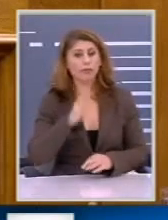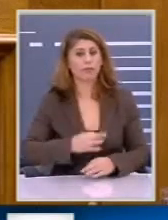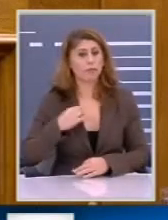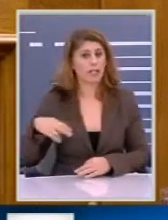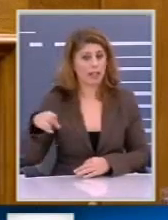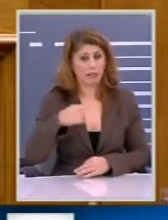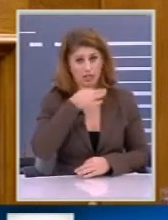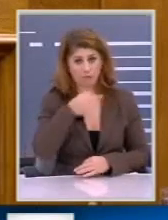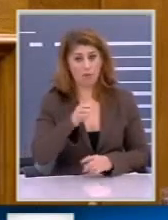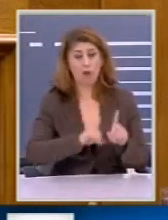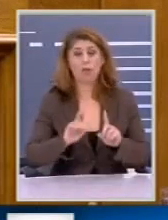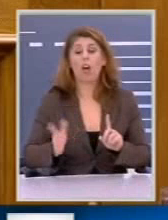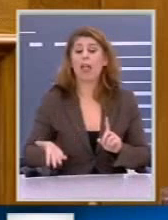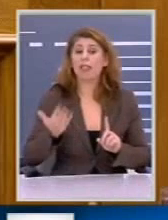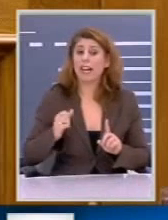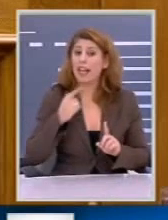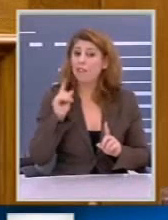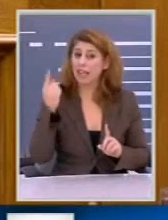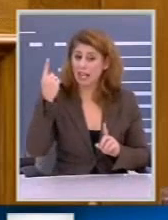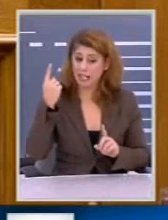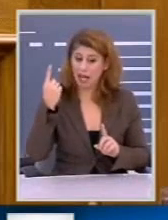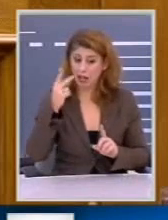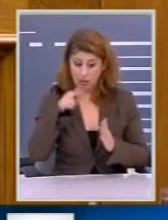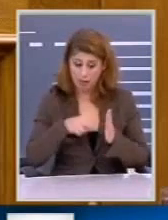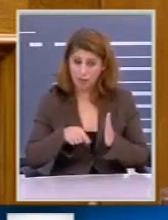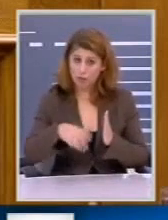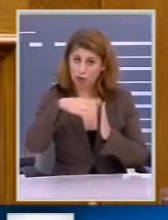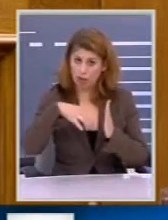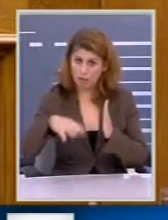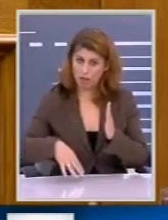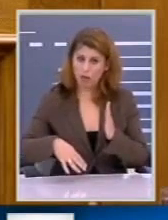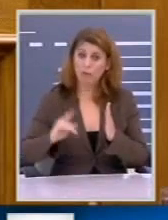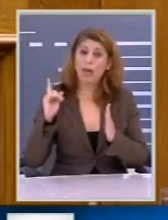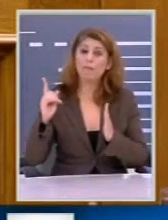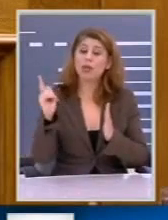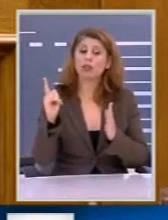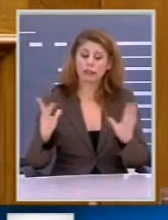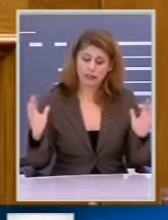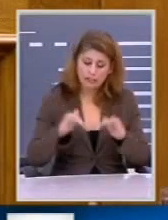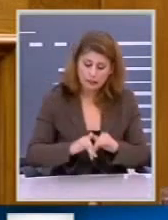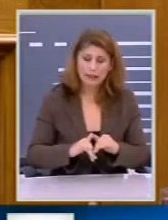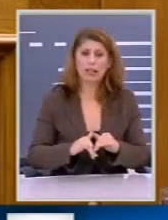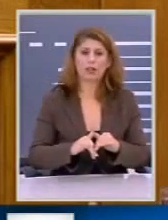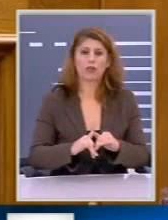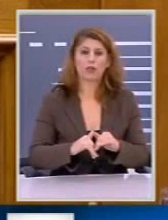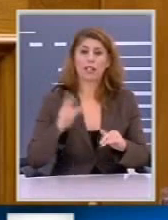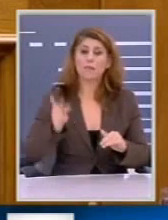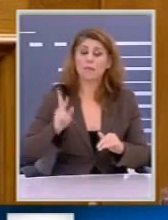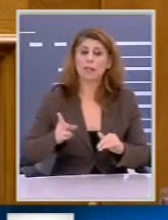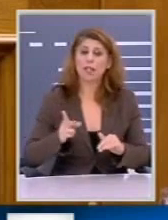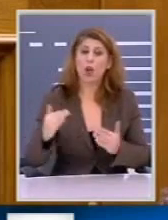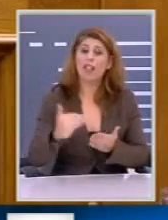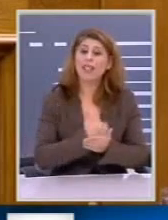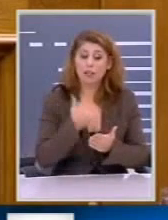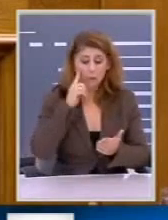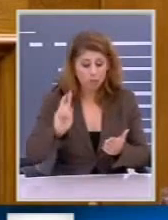πω για όσους δεν είχαν την ευκαιρία να το διατρέξουν το κείμενο, ότι μια πρώτη συγκέντρωση και καταγραφή των ποινικών αδικημάτων που